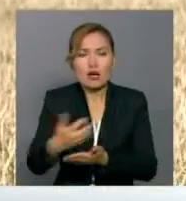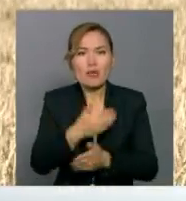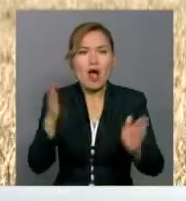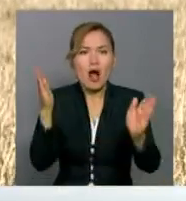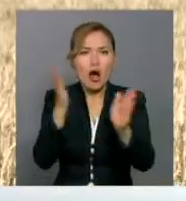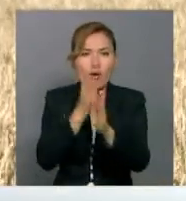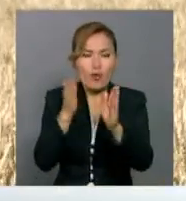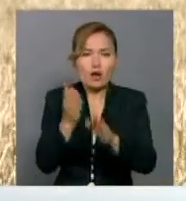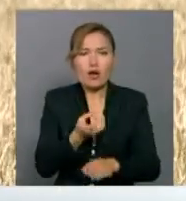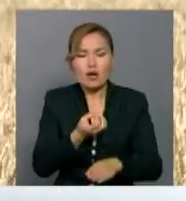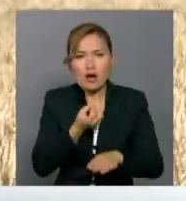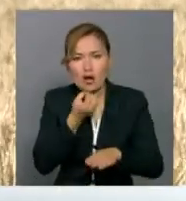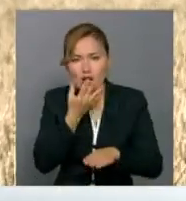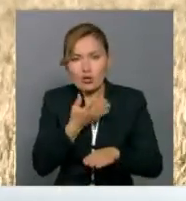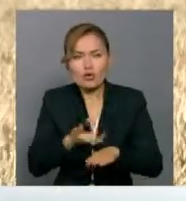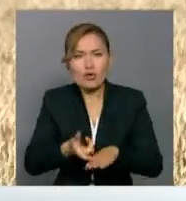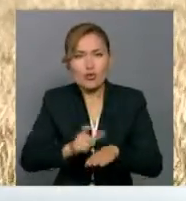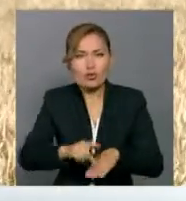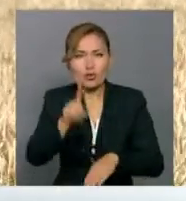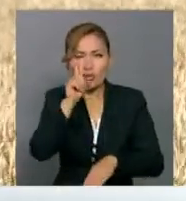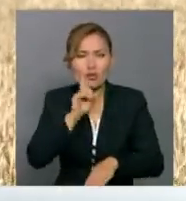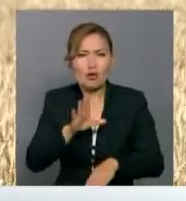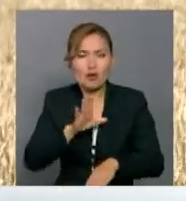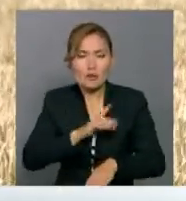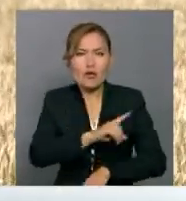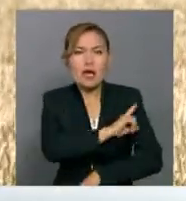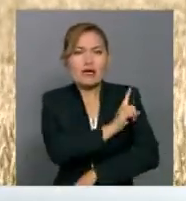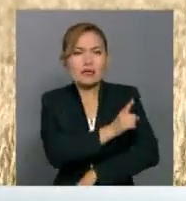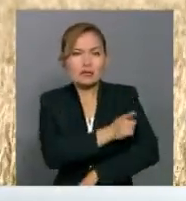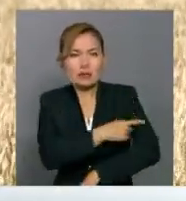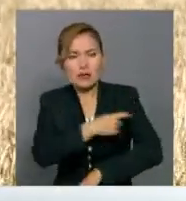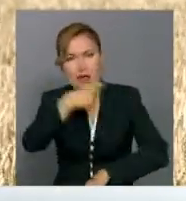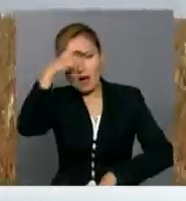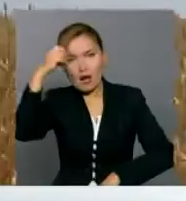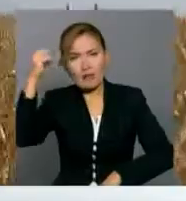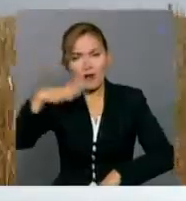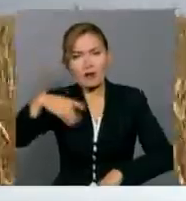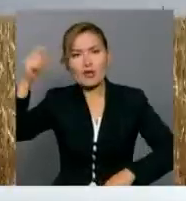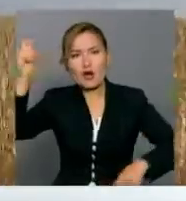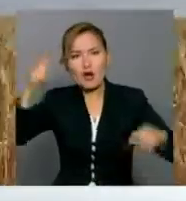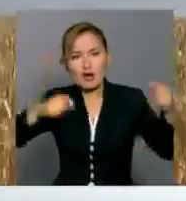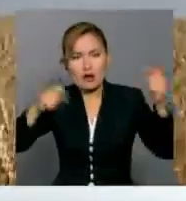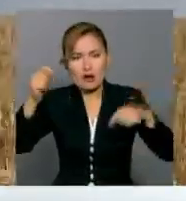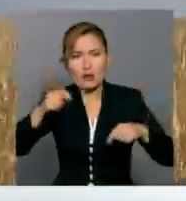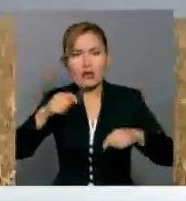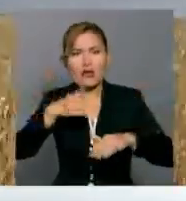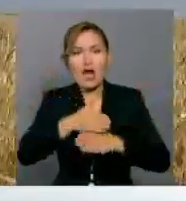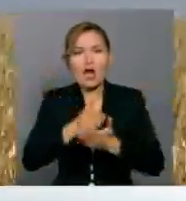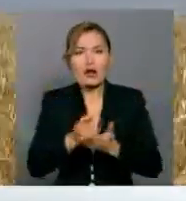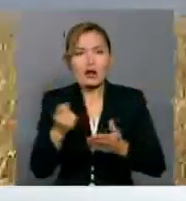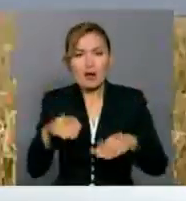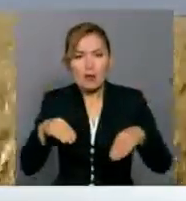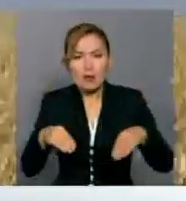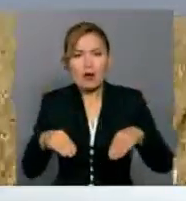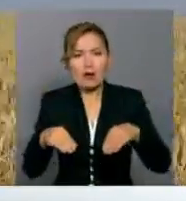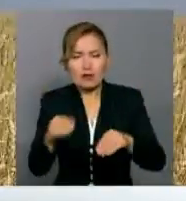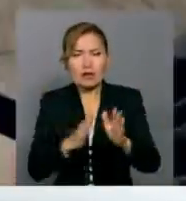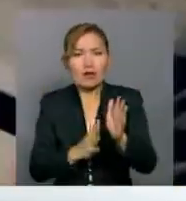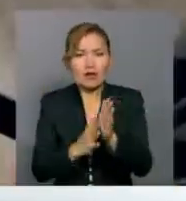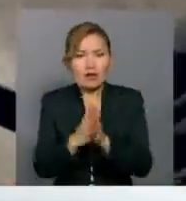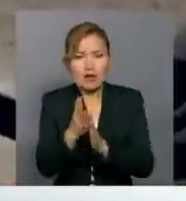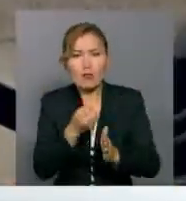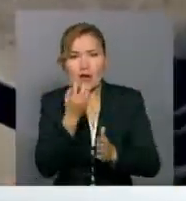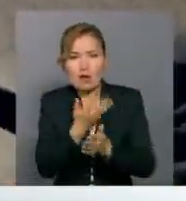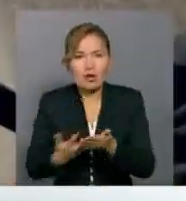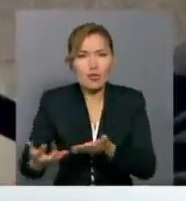болғанын айта кету қажет. Аптап ыстықтар мен дер кезінде жауған жауын шашын егіннің дер кезінде пісуіне сеп